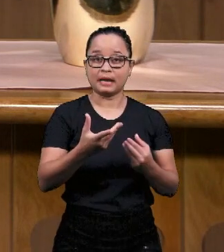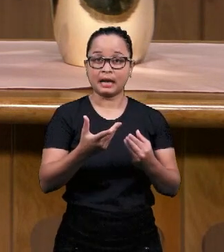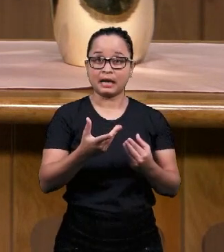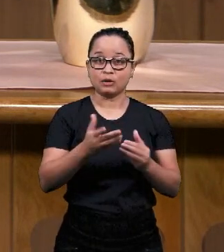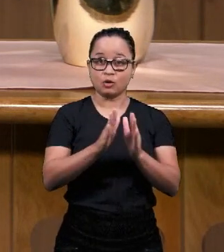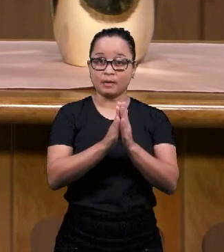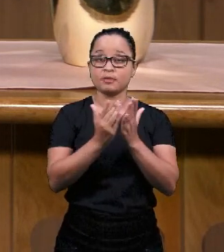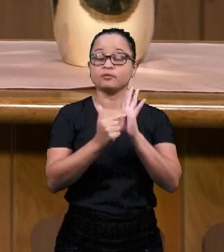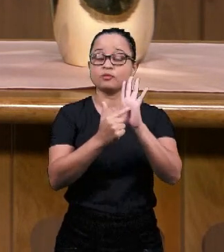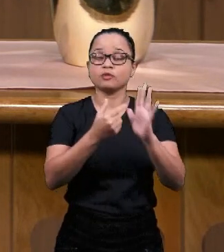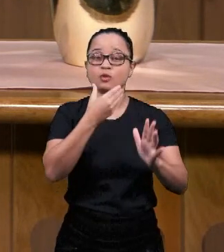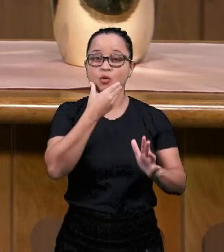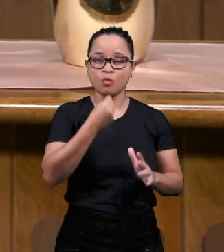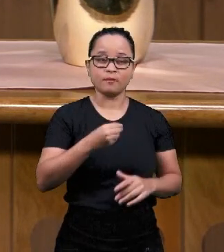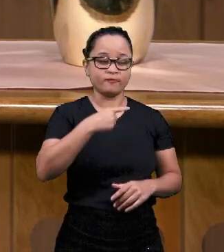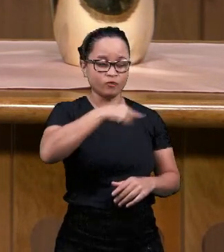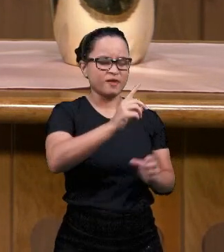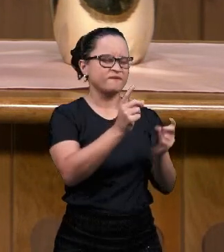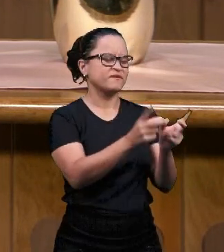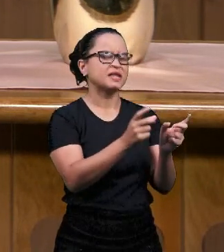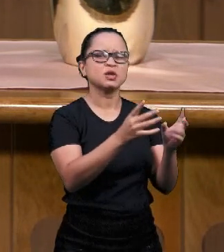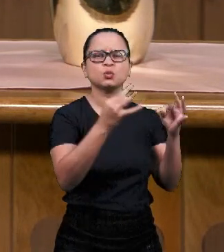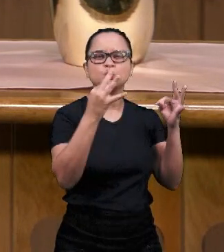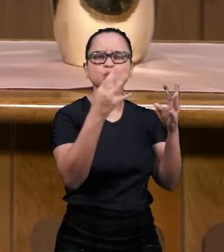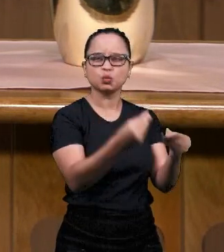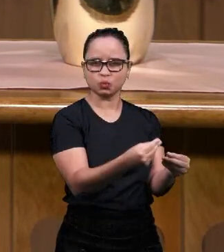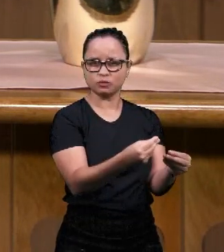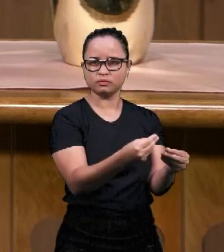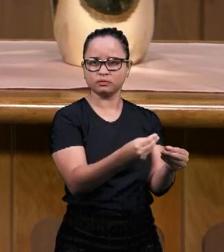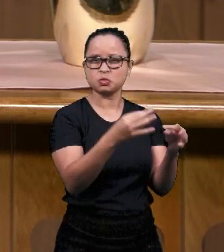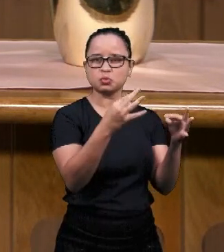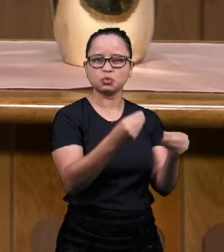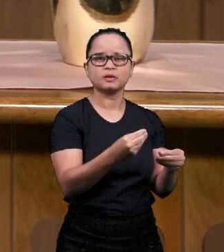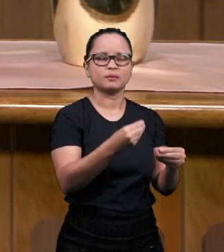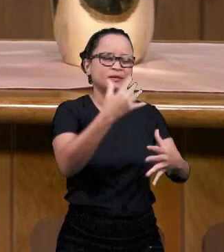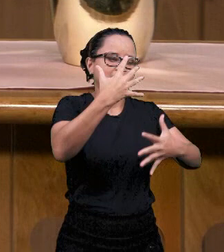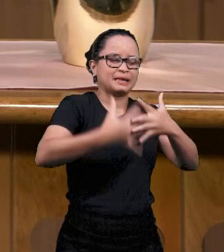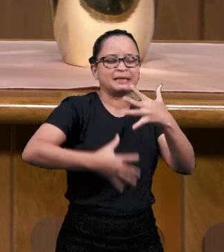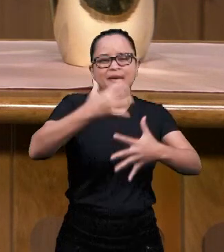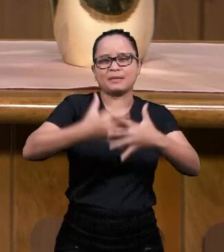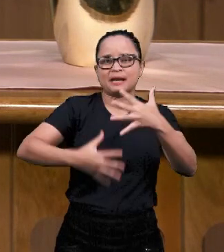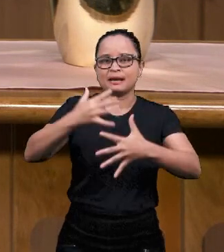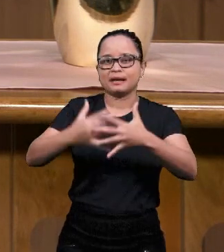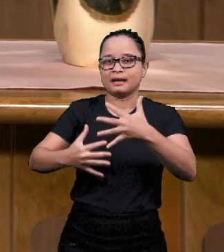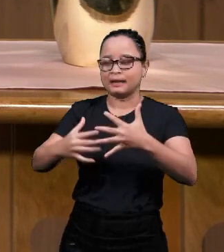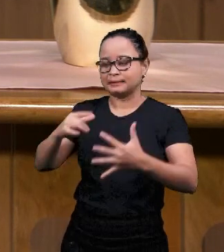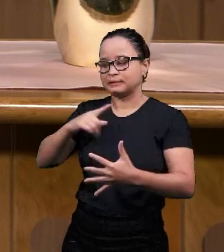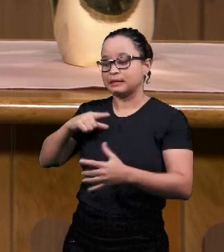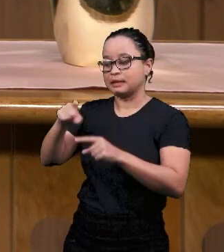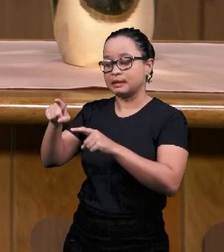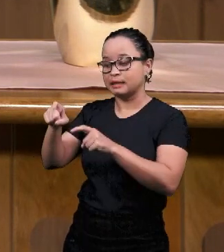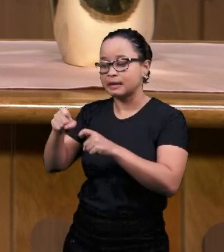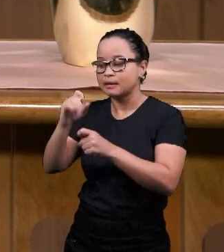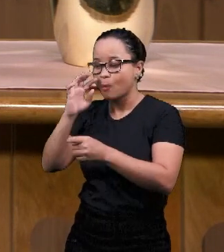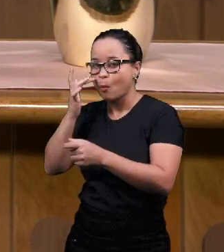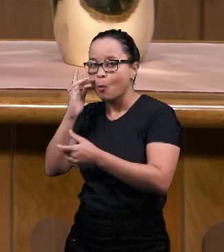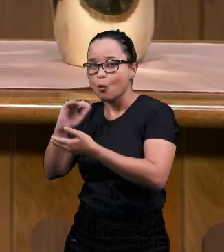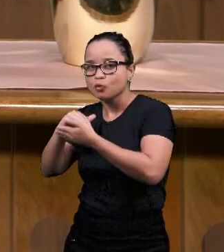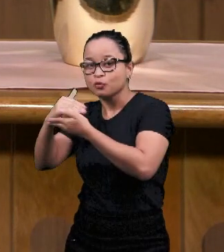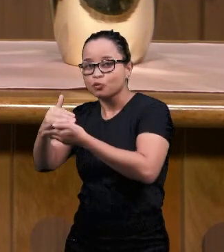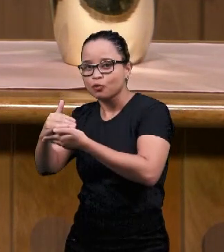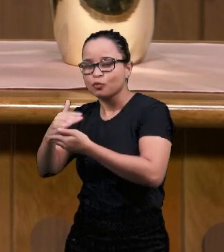возможность приобрести это сокровище, Господь дает нам. Человек продал все, что могло помешать